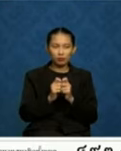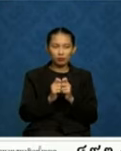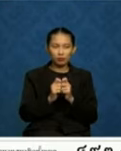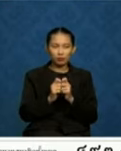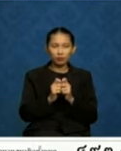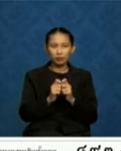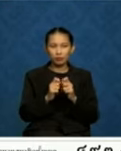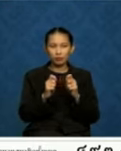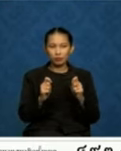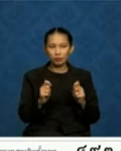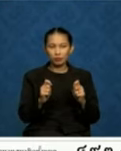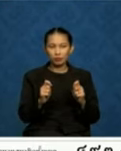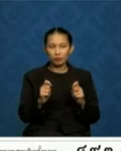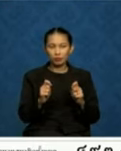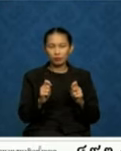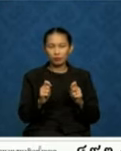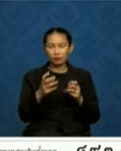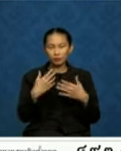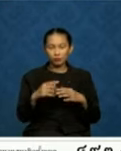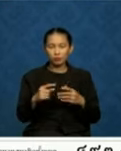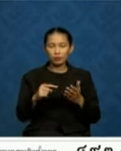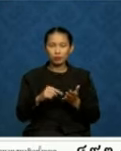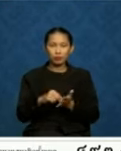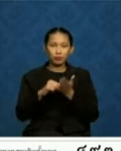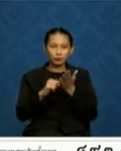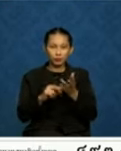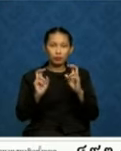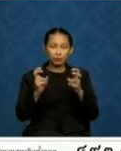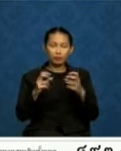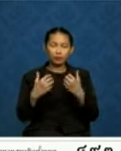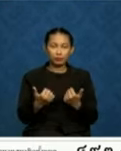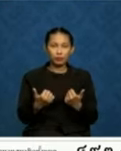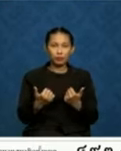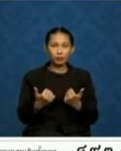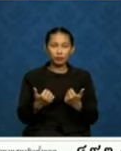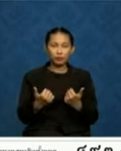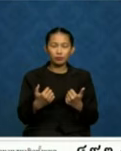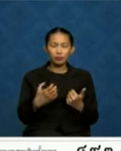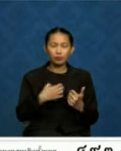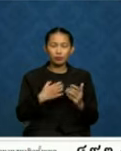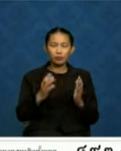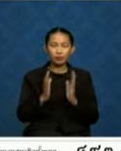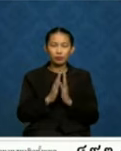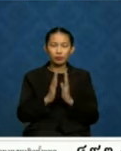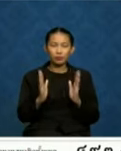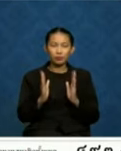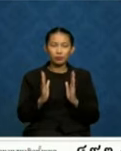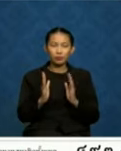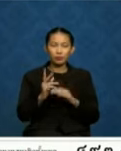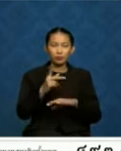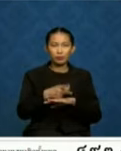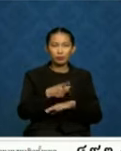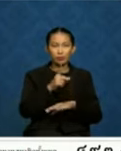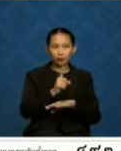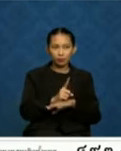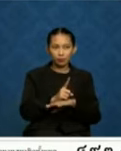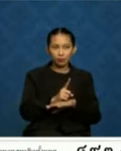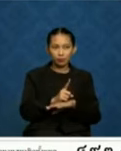นะครับแล้วก็เป็นผู้เสนอยตินี้นะครับก็ต้องขอบคุณท่านประธานนะครับ